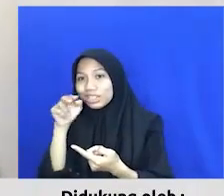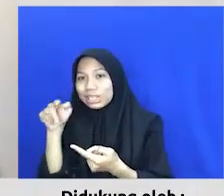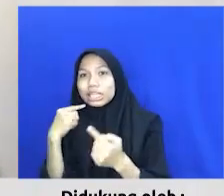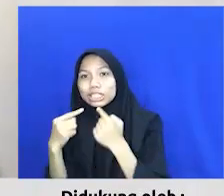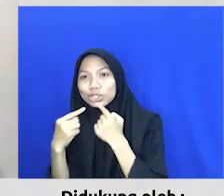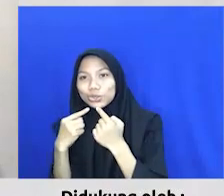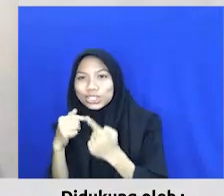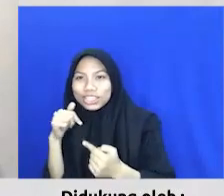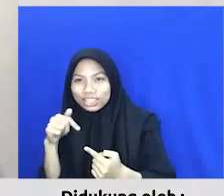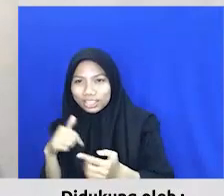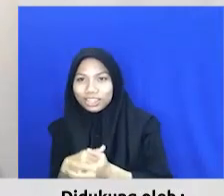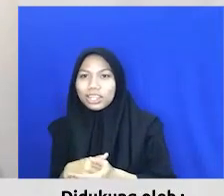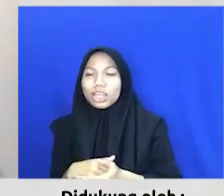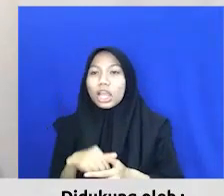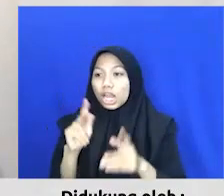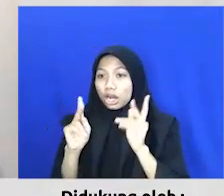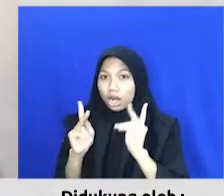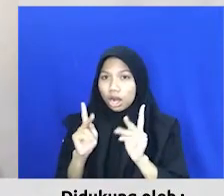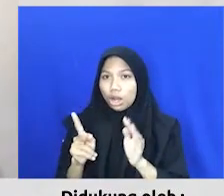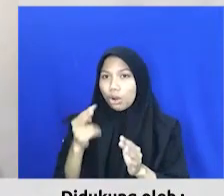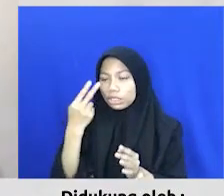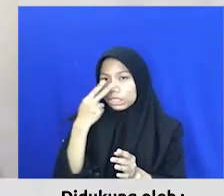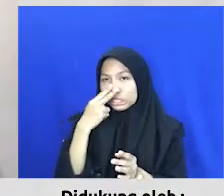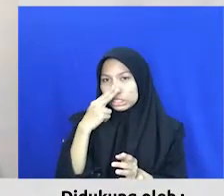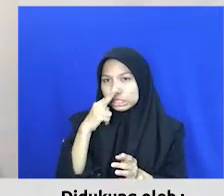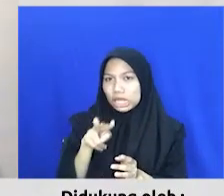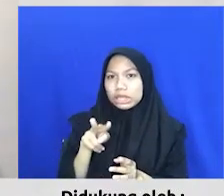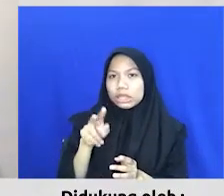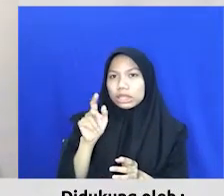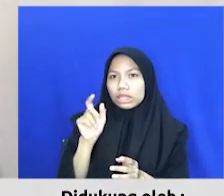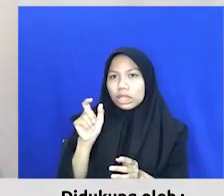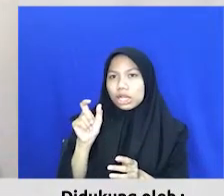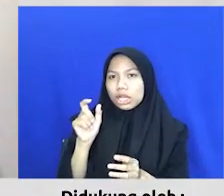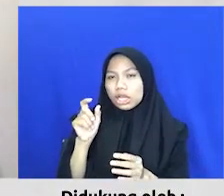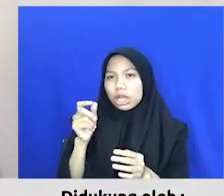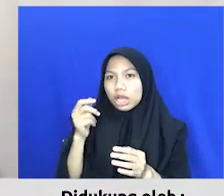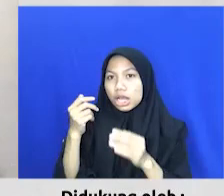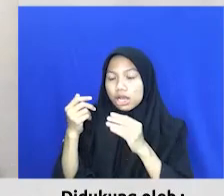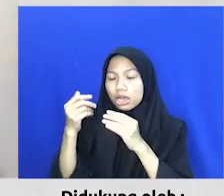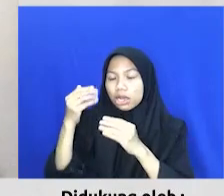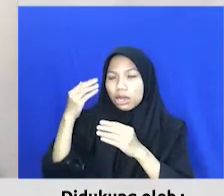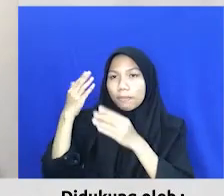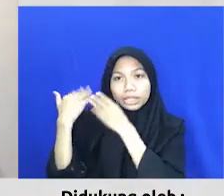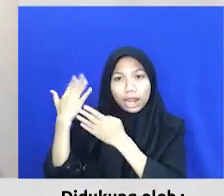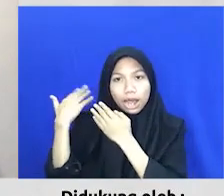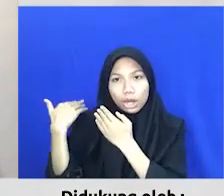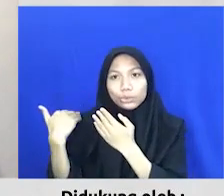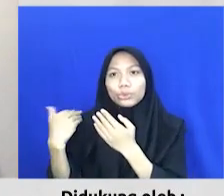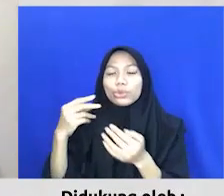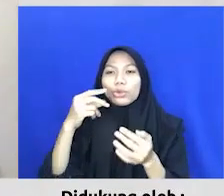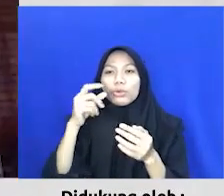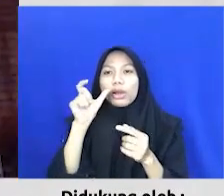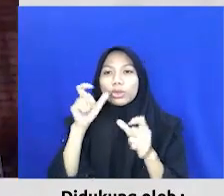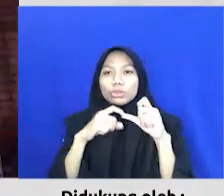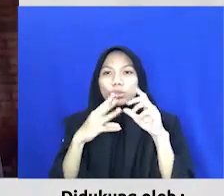kelompok seniman-seniman yang berada di Jakarta ketika Jepang datang dan bekerja bersama di pusat kebudayaan